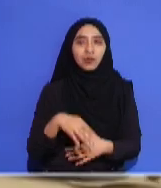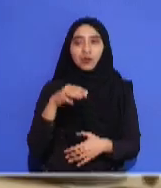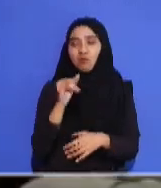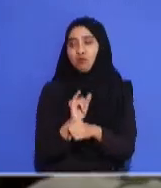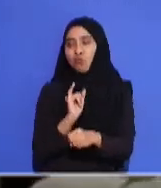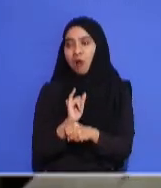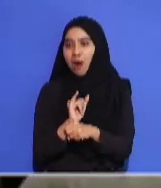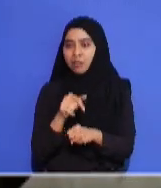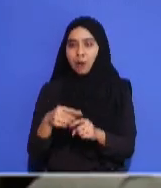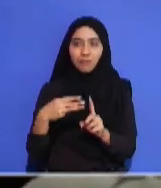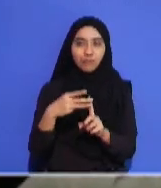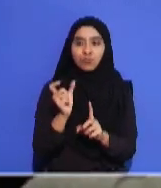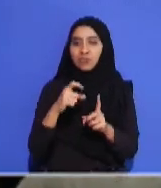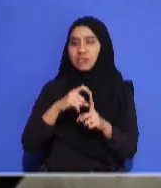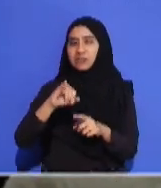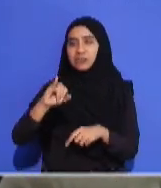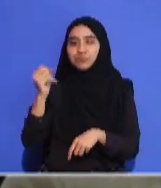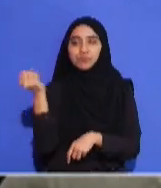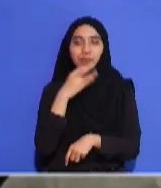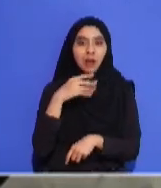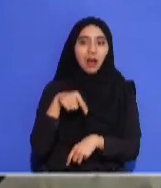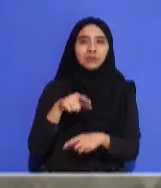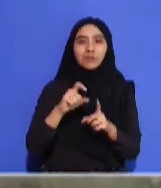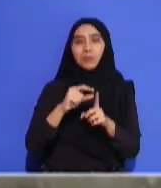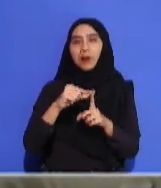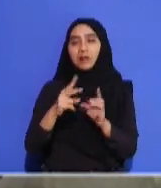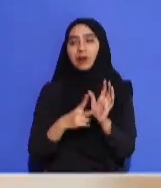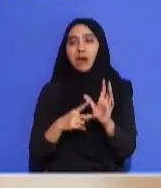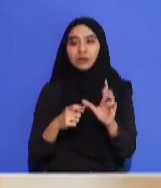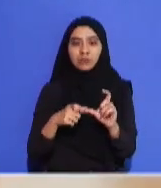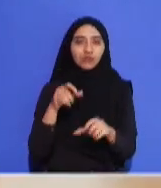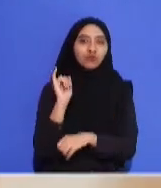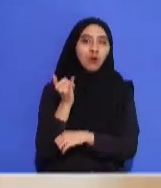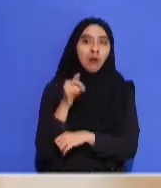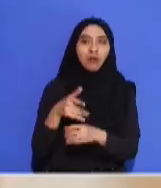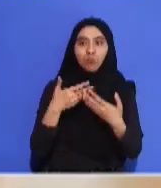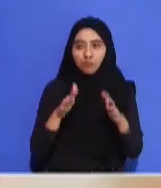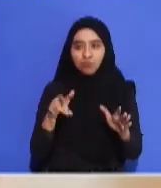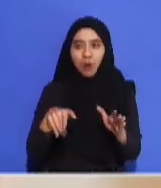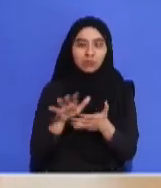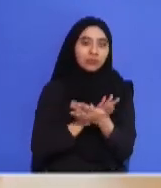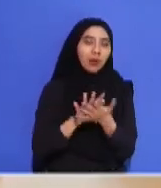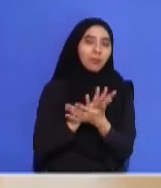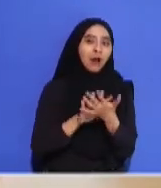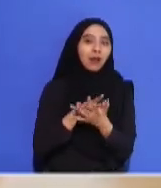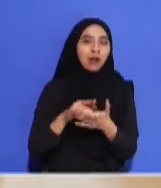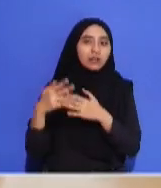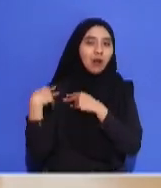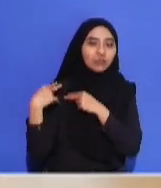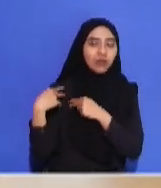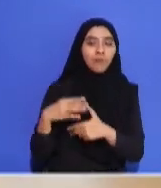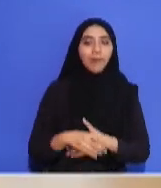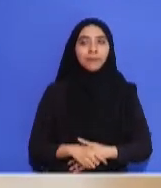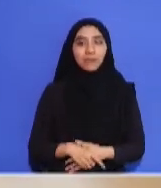Dedi budiiono mengatakan pendaftaran CPNS di kota Yogyakarta dilakukan secara transparan dan akuntabel dan gratis